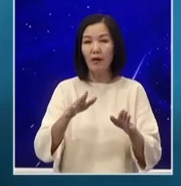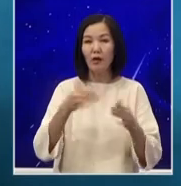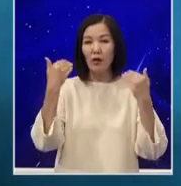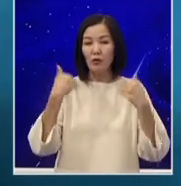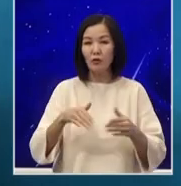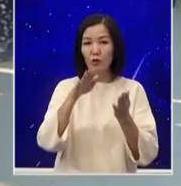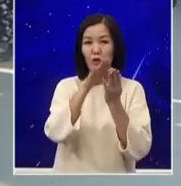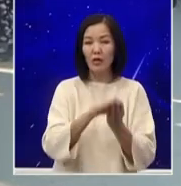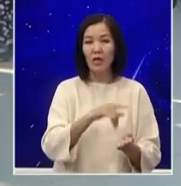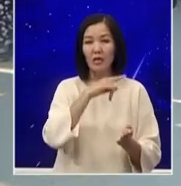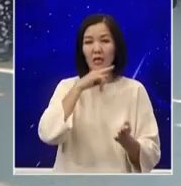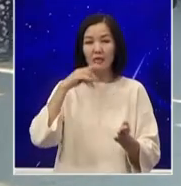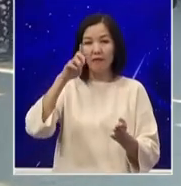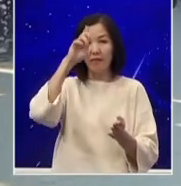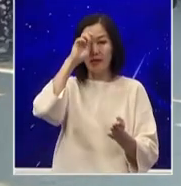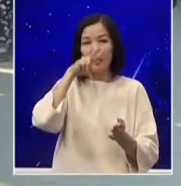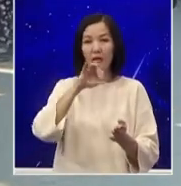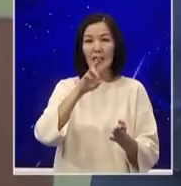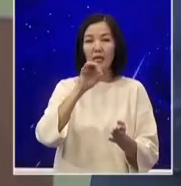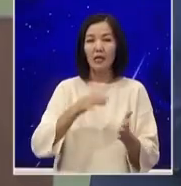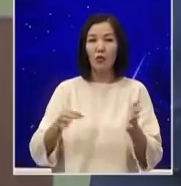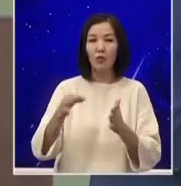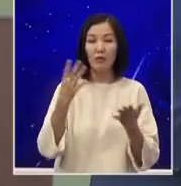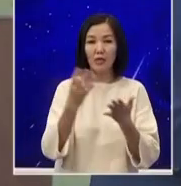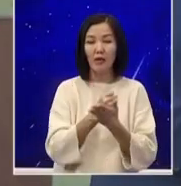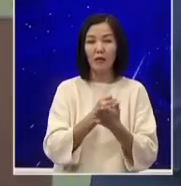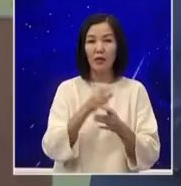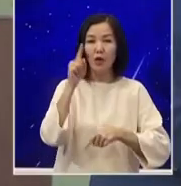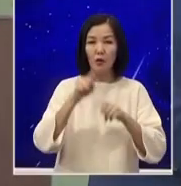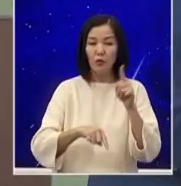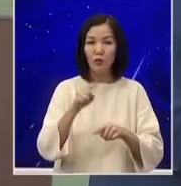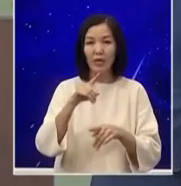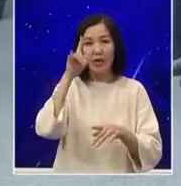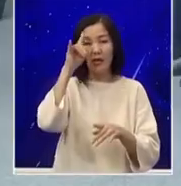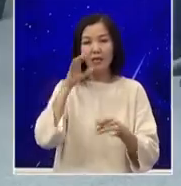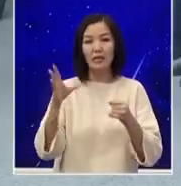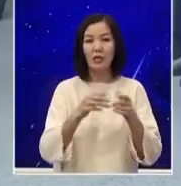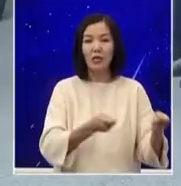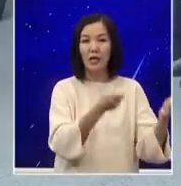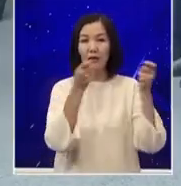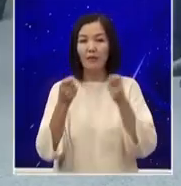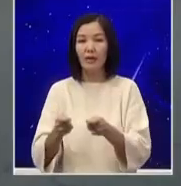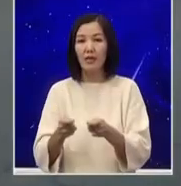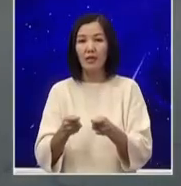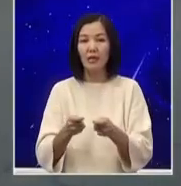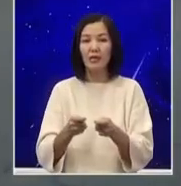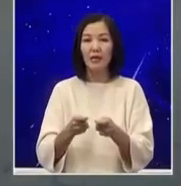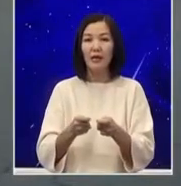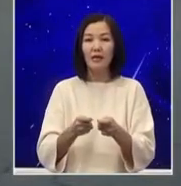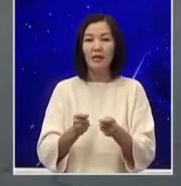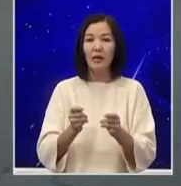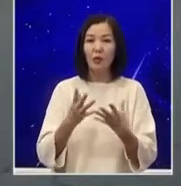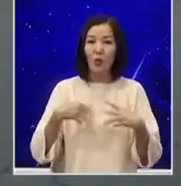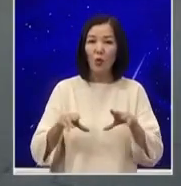қаңтарда Ресей Федерациясының Ленинград облысында табылады. Туыстарының елге алып келуіне мүмкіндік жасаған атамның аманаты